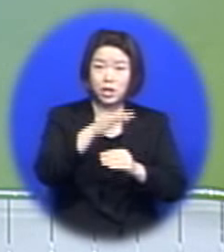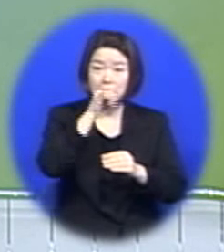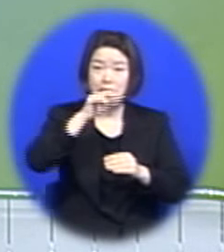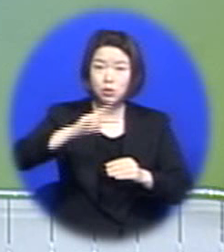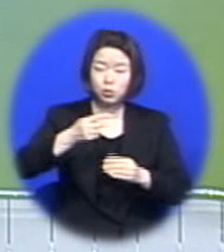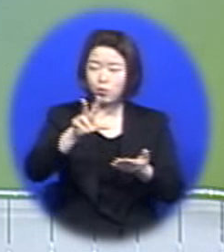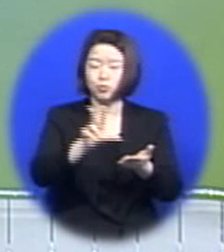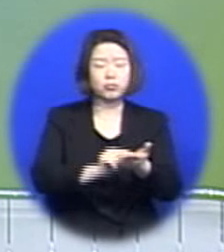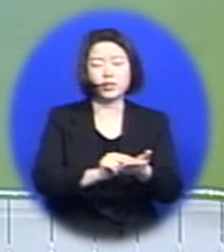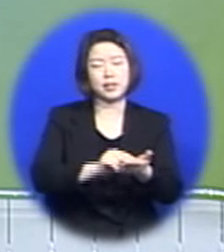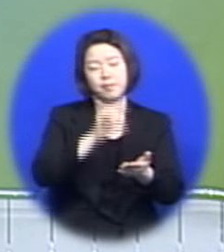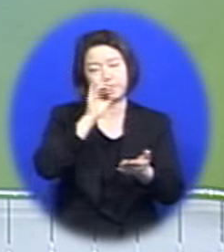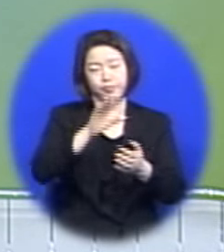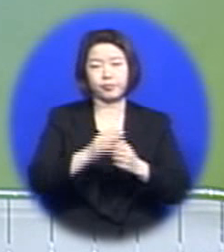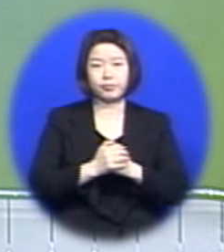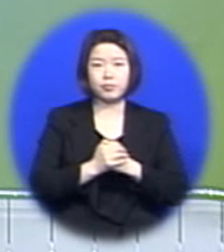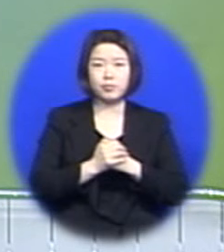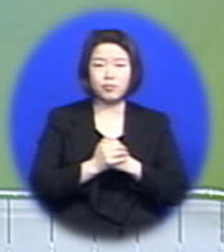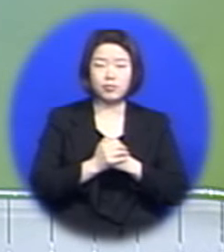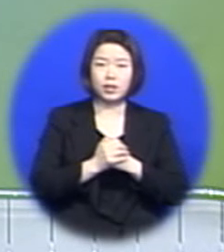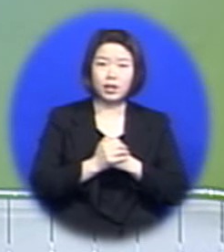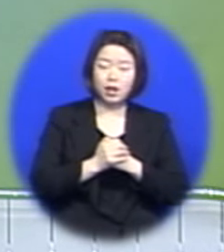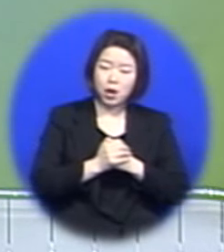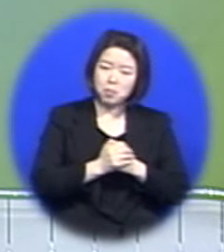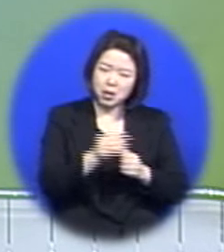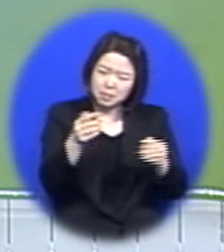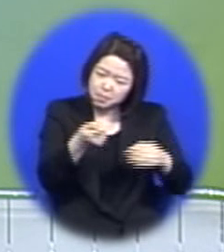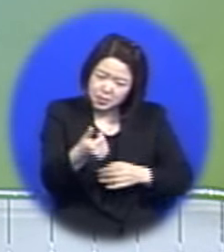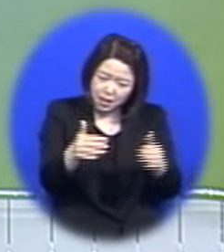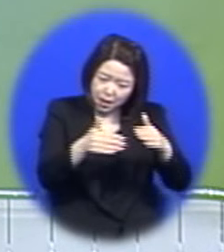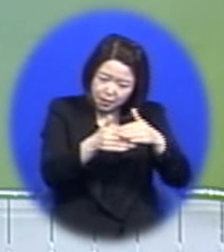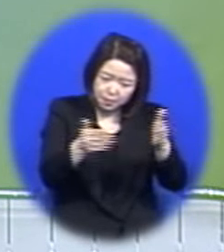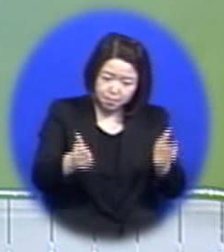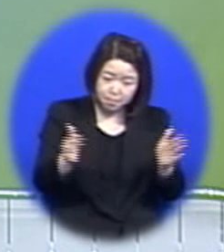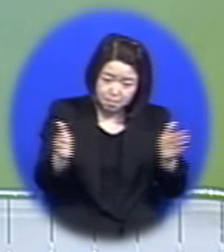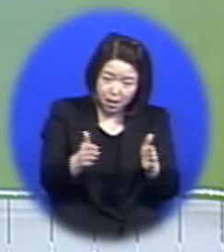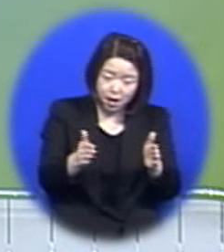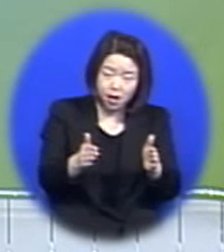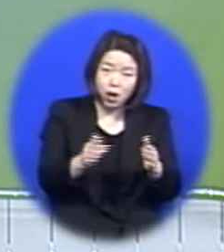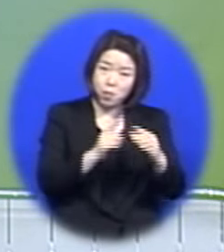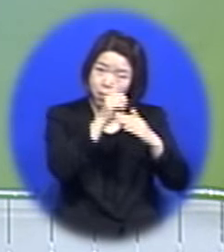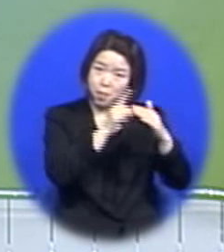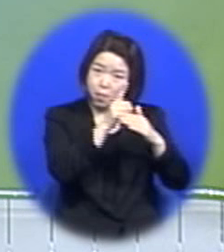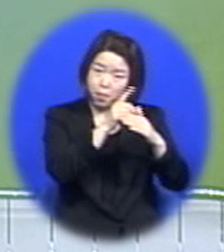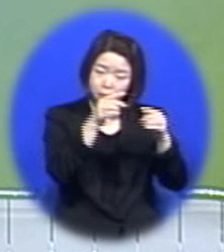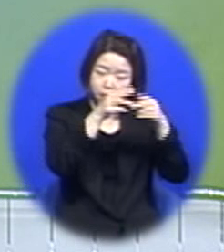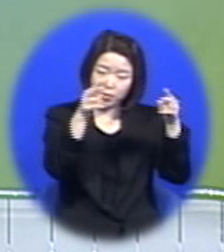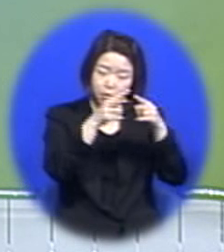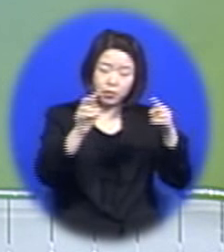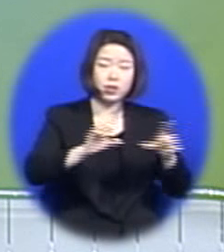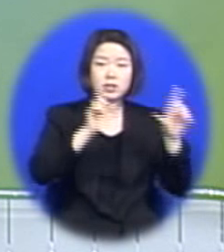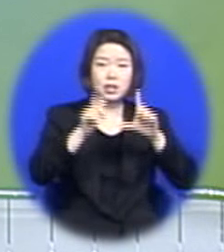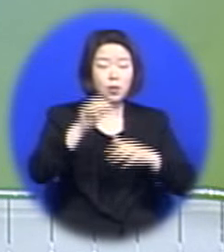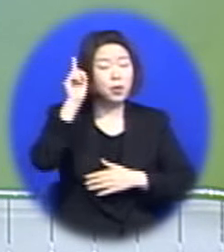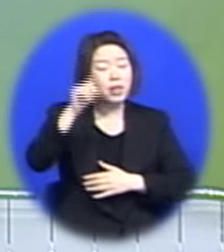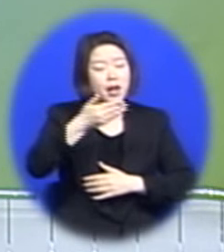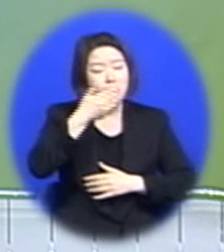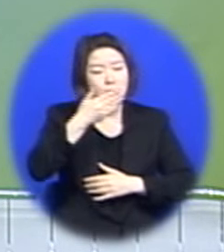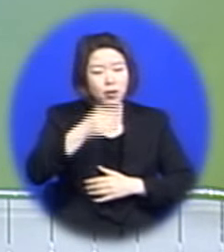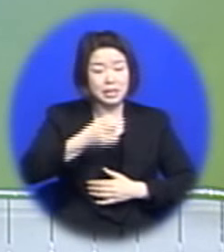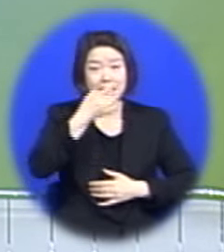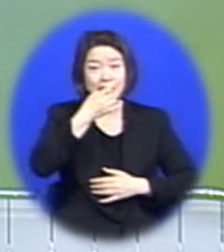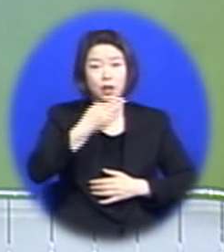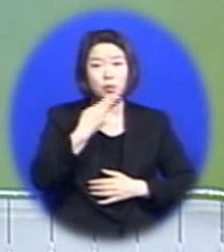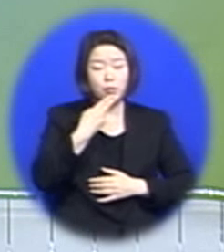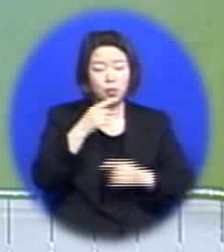되질 않았습니다. 7평도 안 되는 옥탑에 살면서 내일 먹을 쌀이 없고 교회 갈 차비가 없던